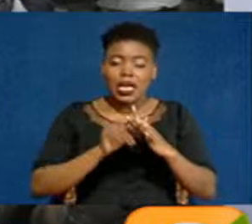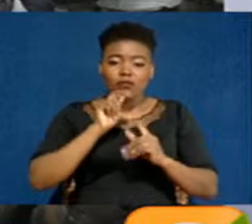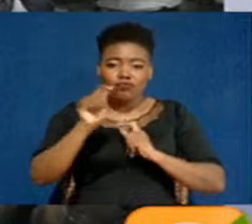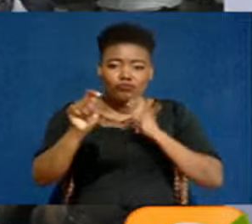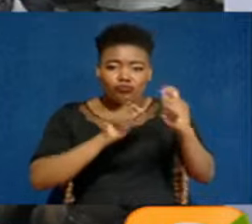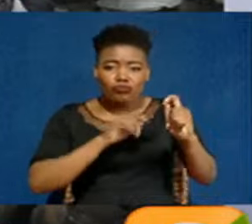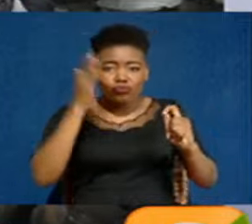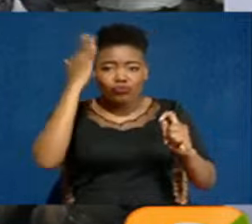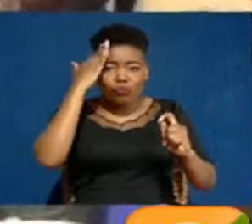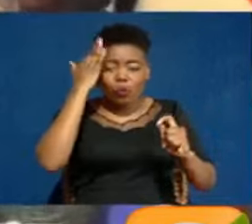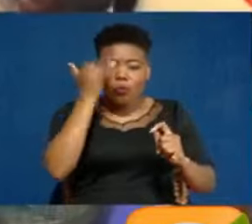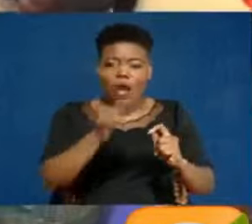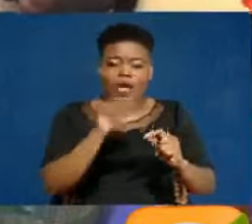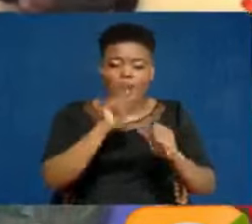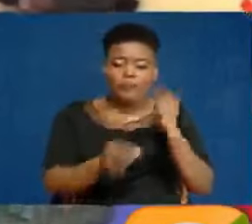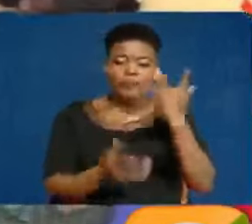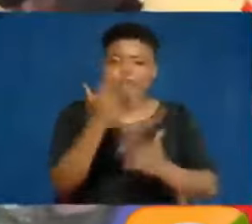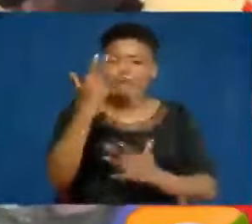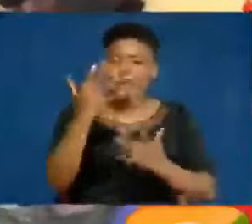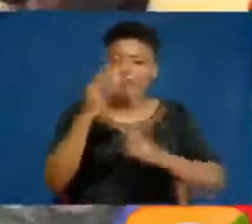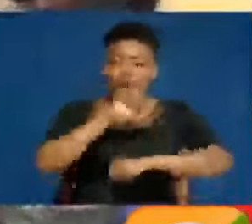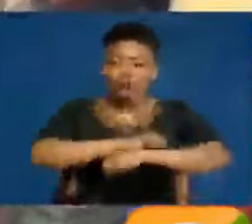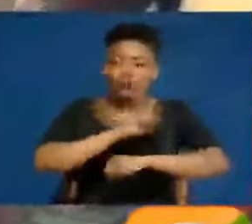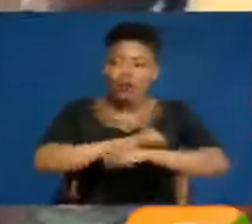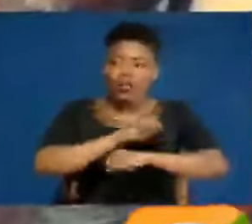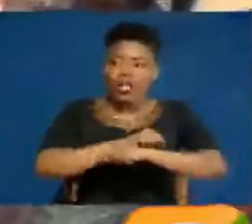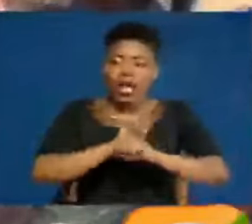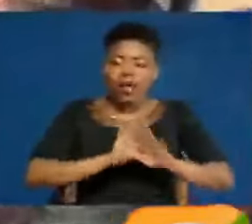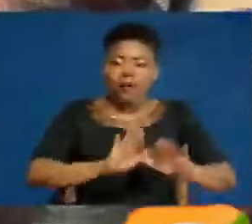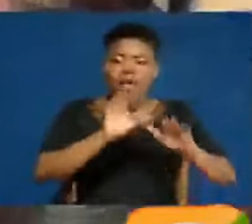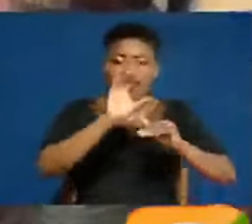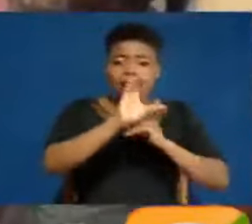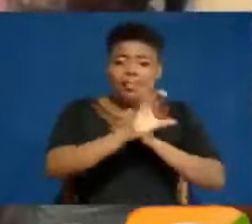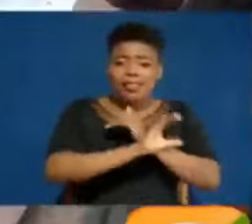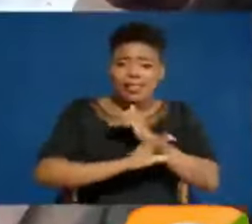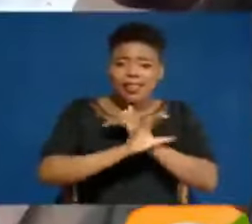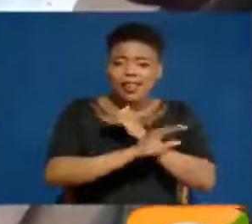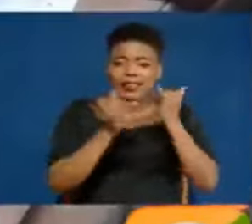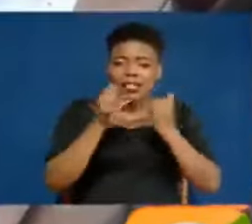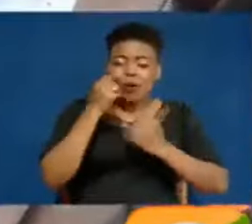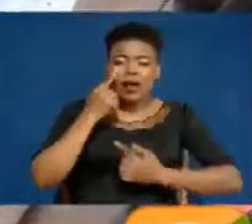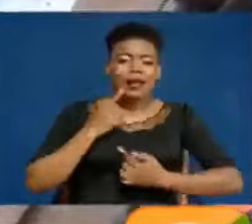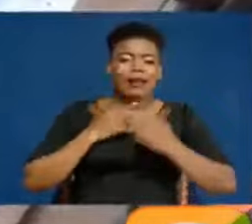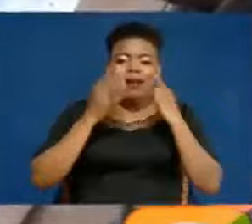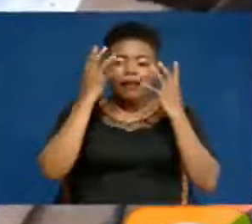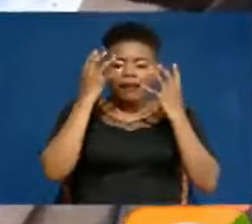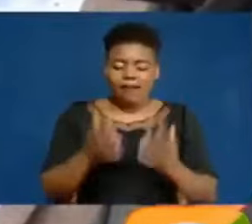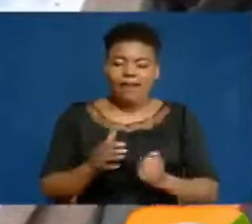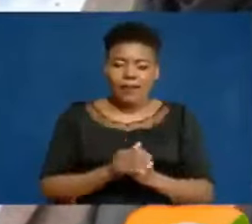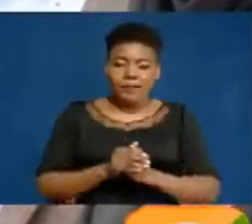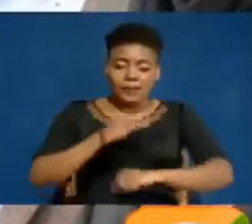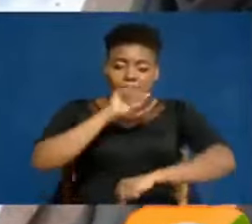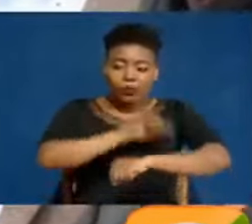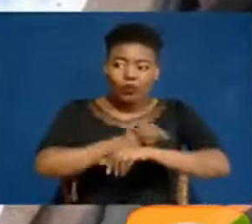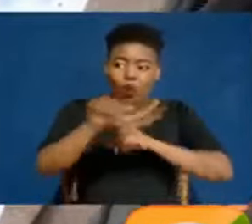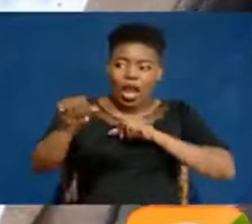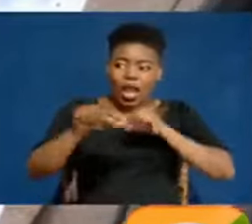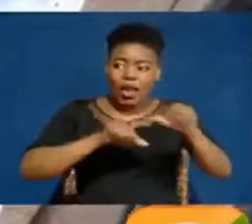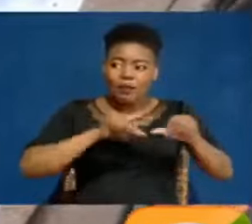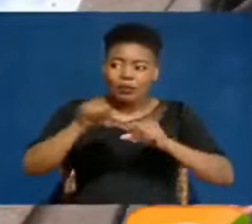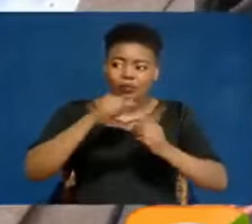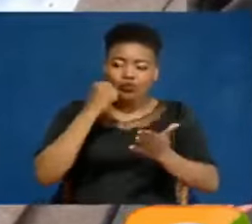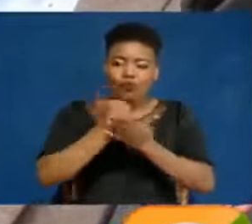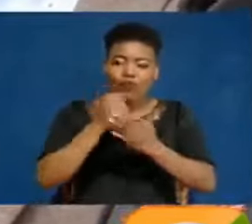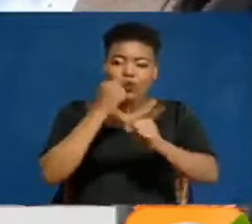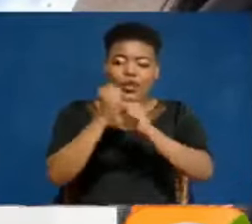kutaka kujua chanzo cha moto ambacho kimeacha taifa na majonzi. The school administration is working closely with the